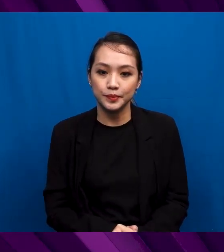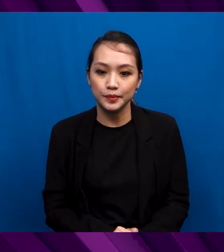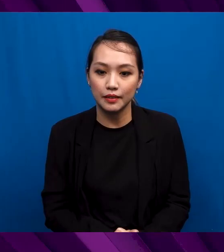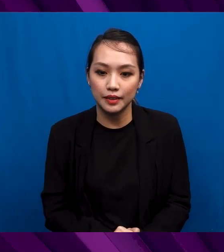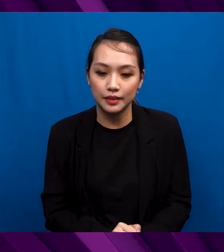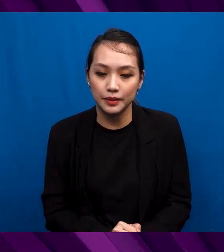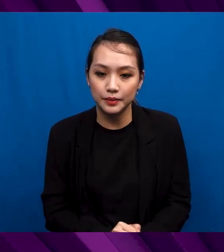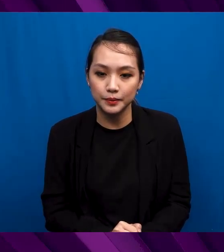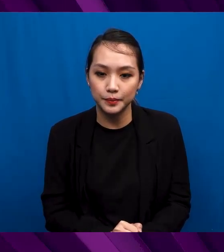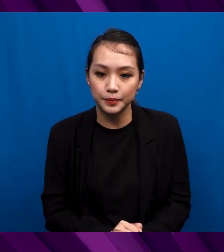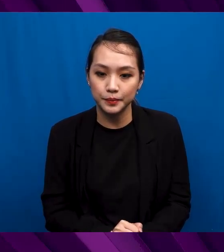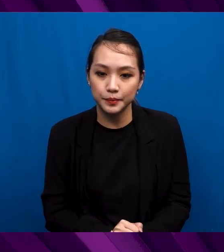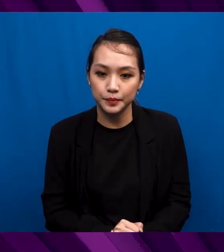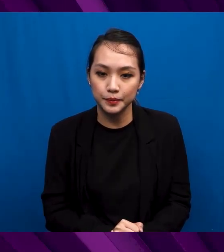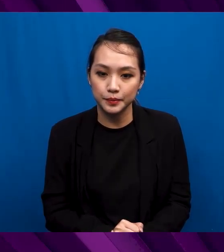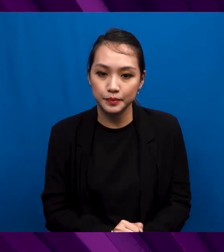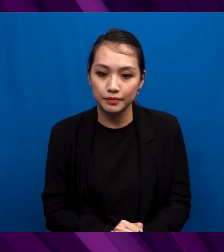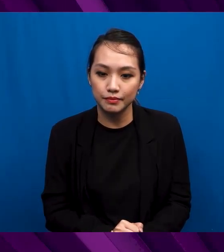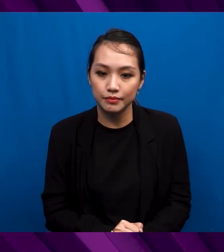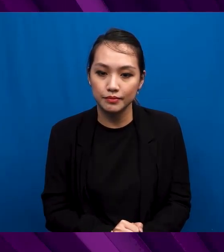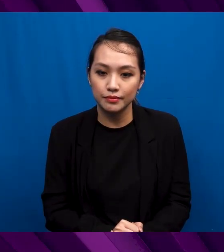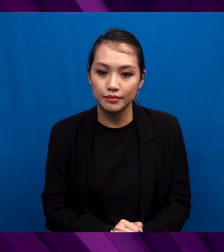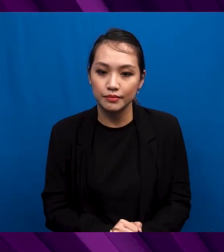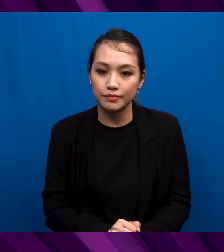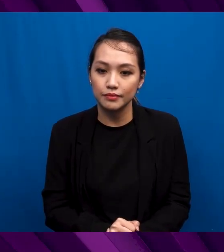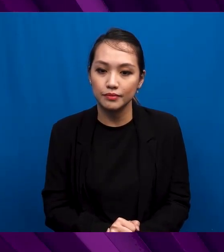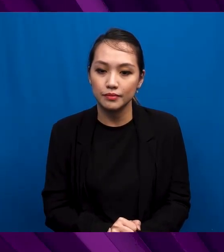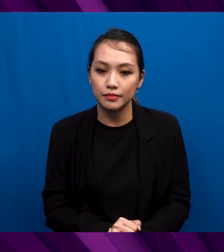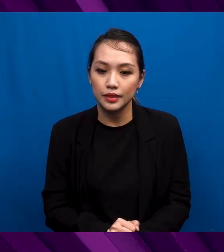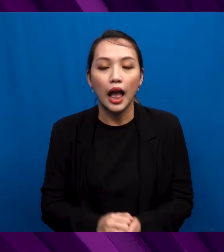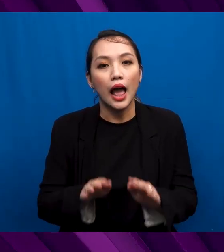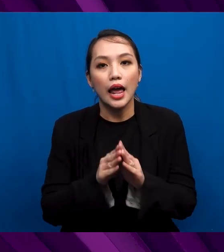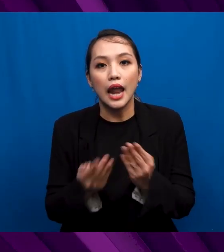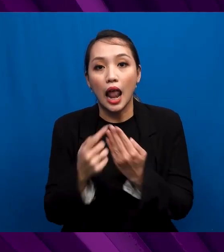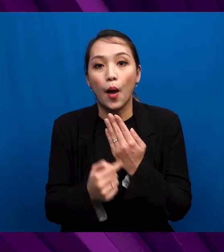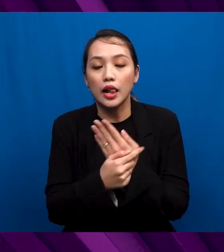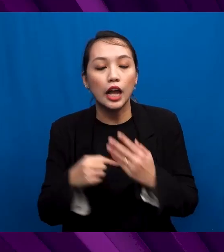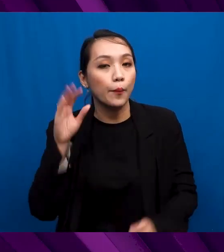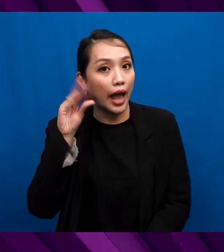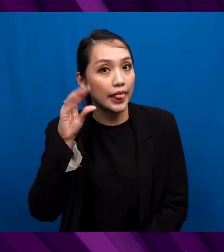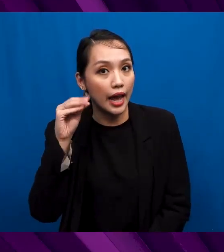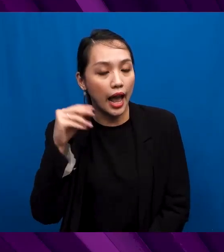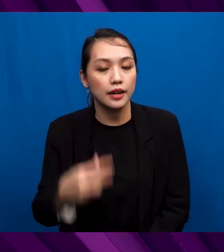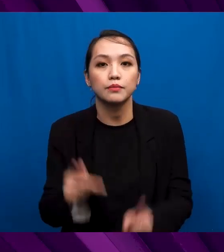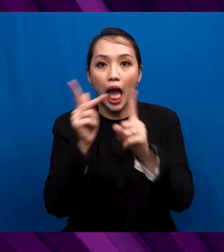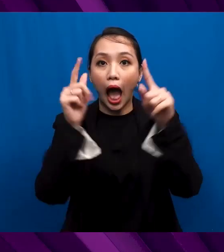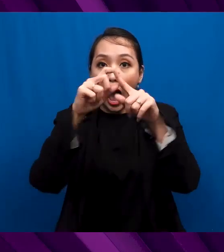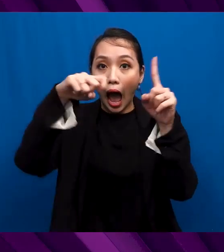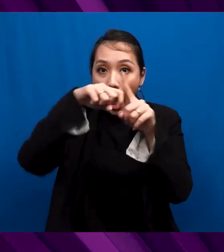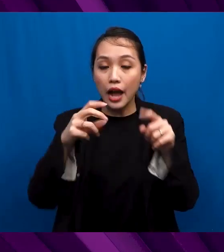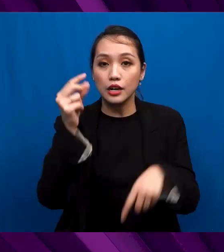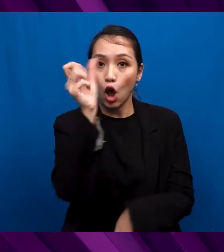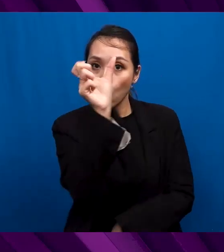itu sudah diberikan kepada Yusuf. Jadi di mata Tuhan itu Yusuf yang sulung, tapi waktu Tuhan